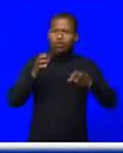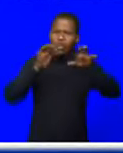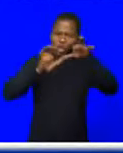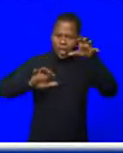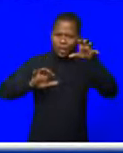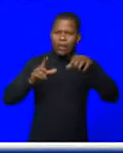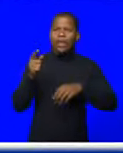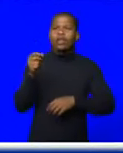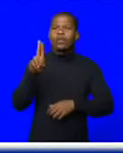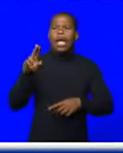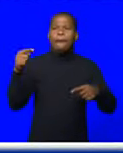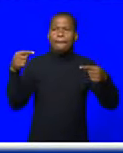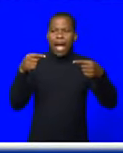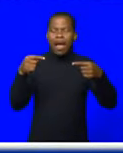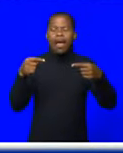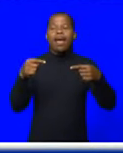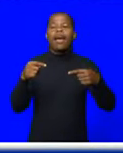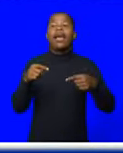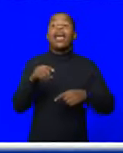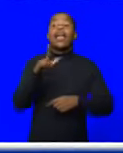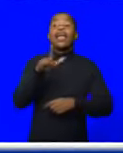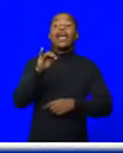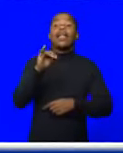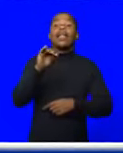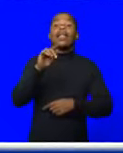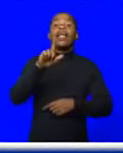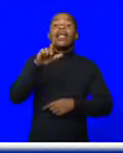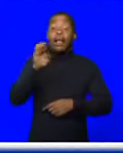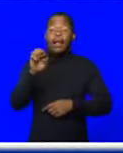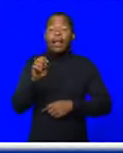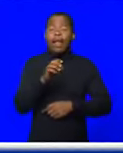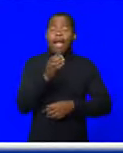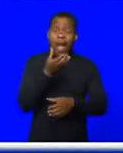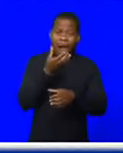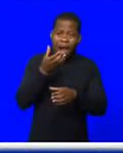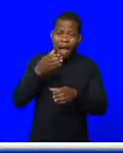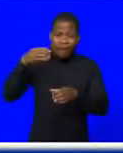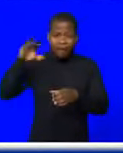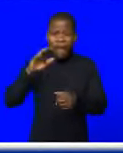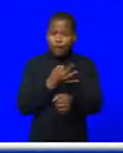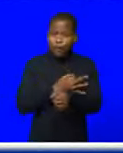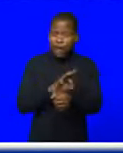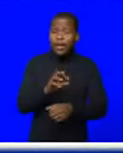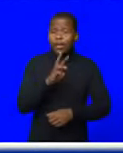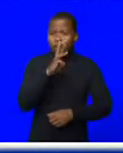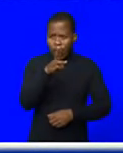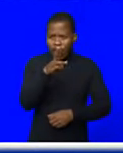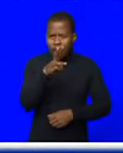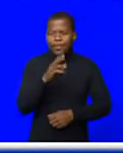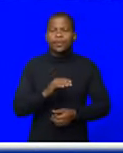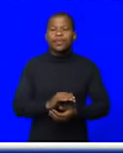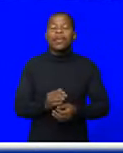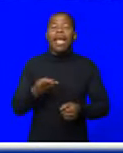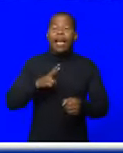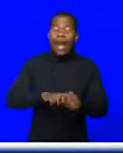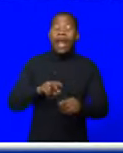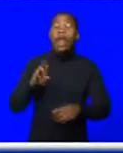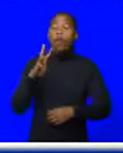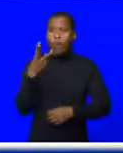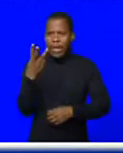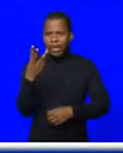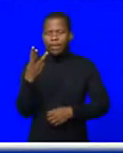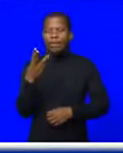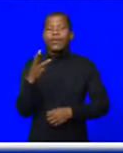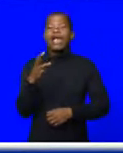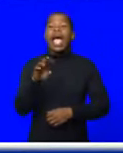ngalesibili batawutholana itulu ne-Lille ya 7 laseFrance kanzi i-Villarreal itawutholana itulu ne-Juventus. Kanzi ngalesithathu Atletico